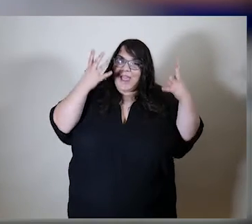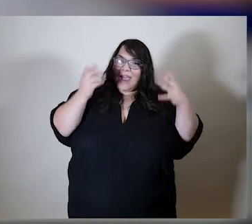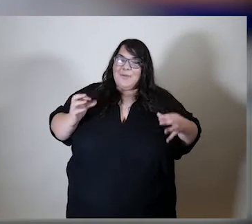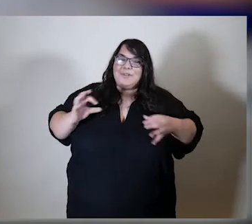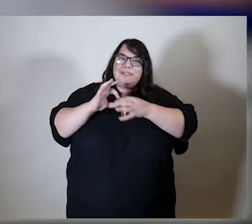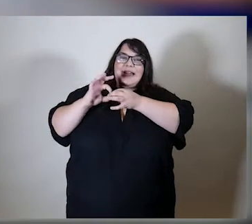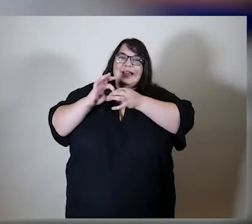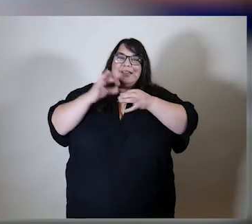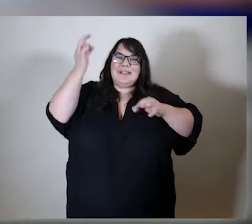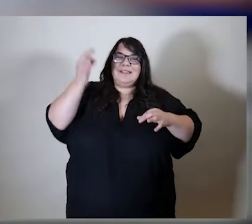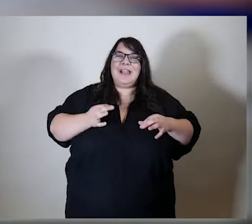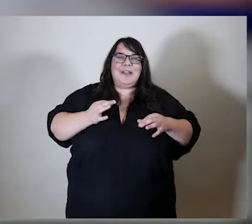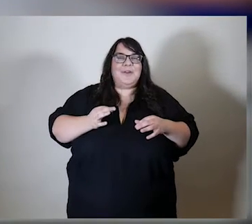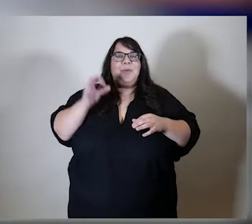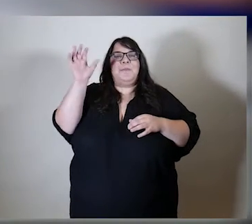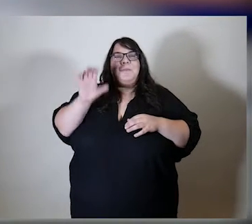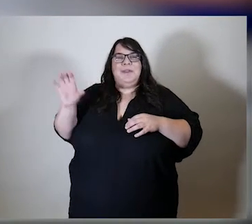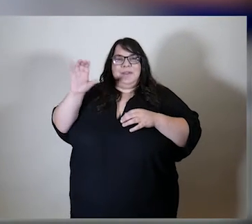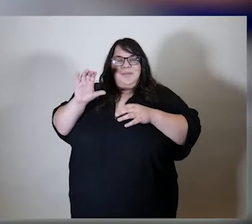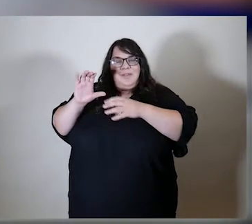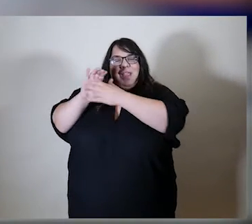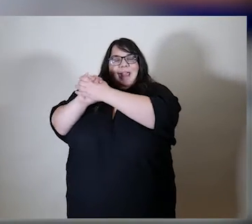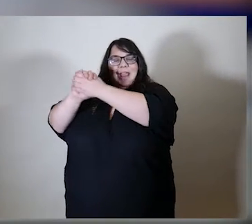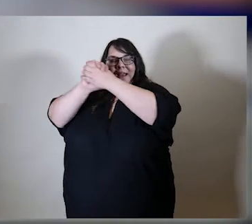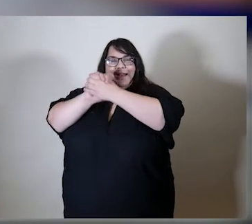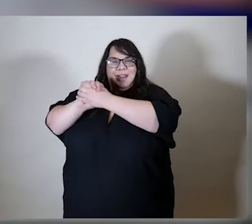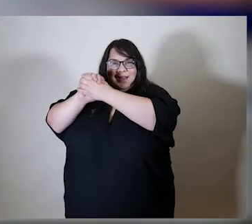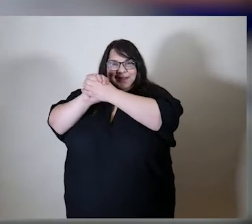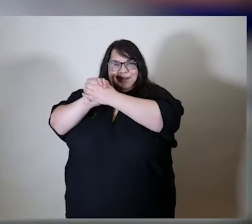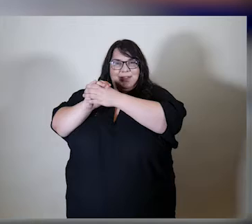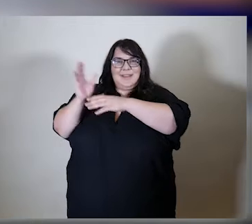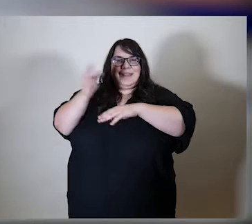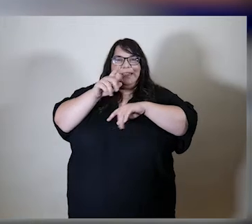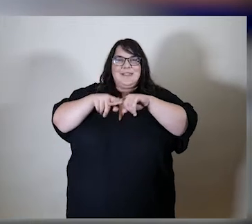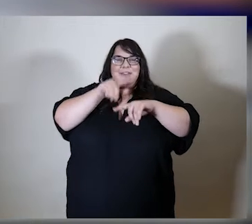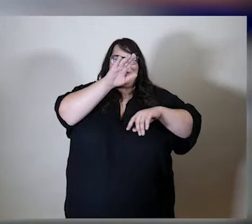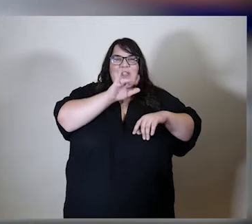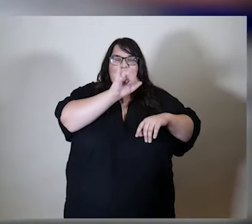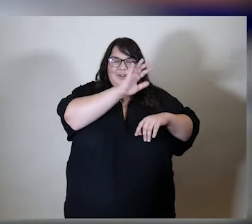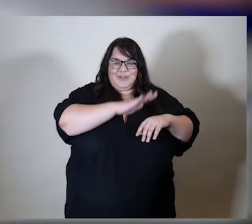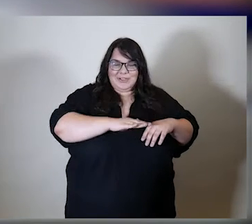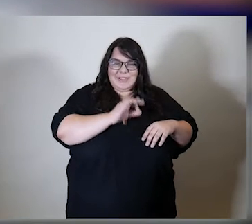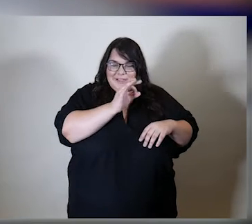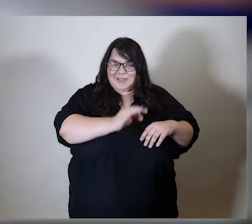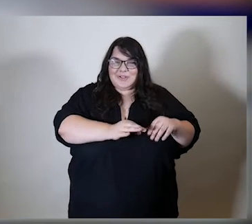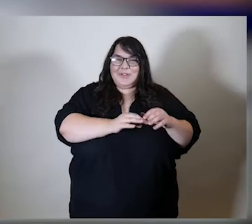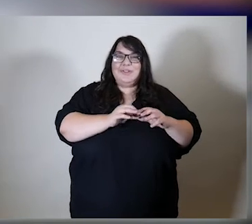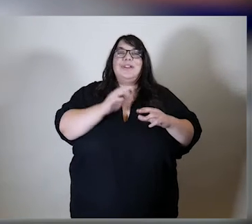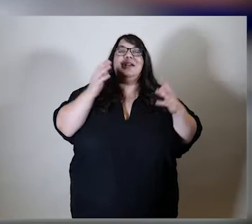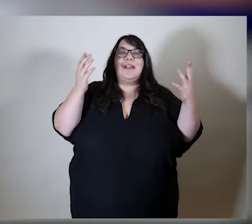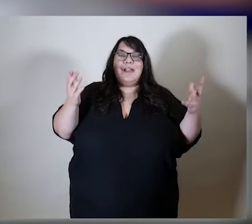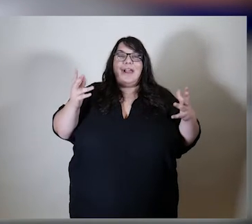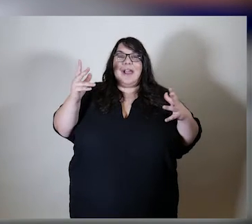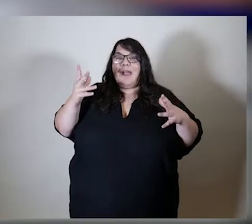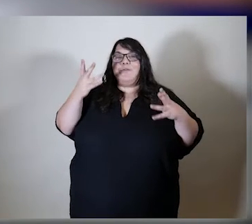άψογη συνεργασία με την Περιφερειακή Ομοσπονδία Ατόμων με Αναπηρία Δυτικής Ελλάδος και Ιωνίων Νήσων, που ο χαρακτήρας της